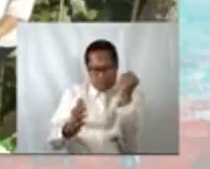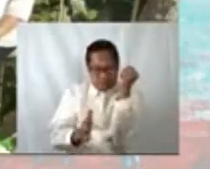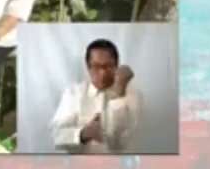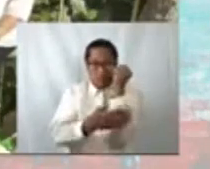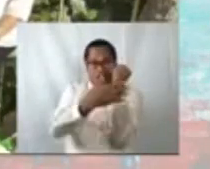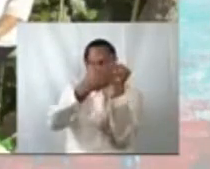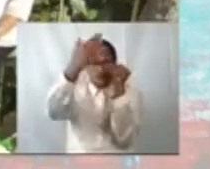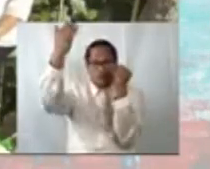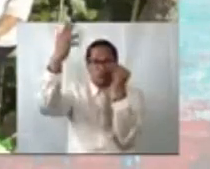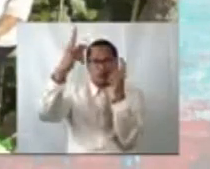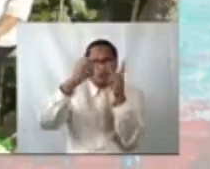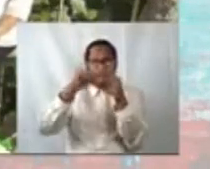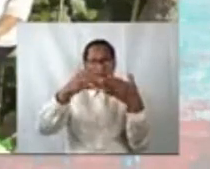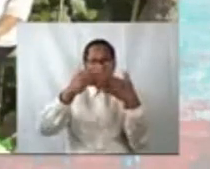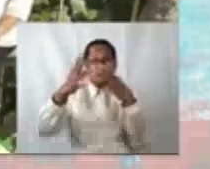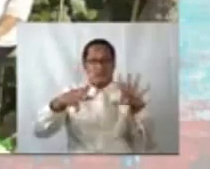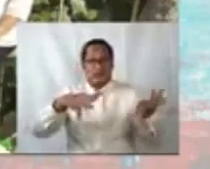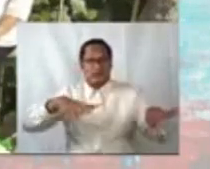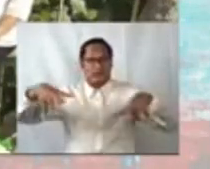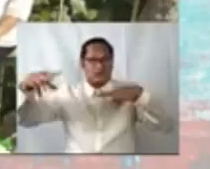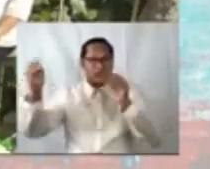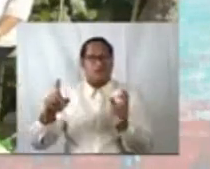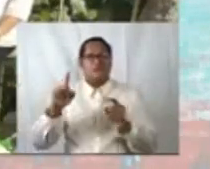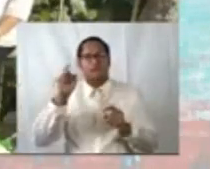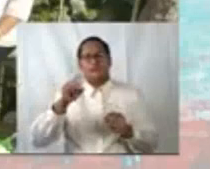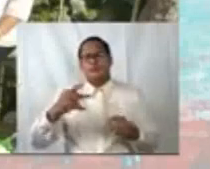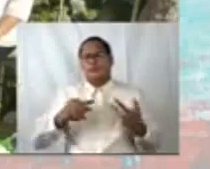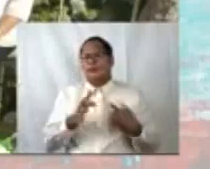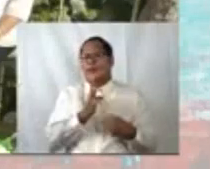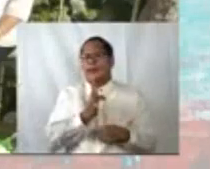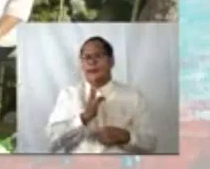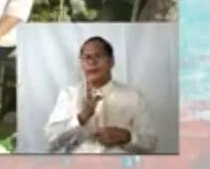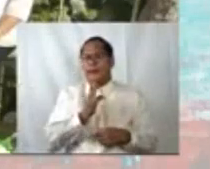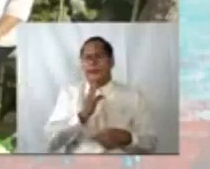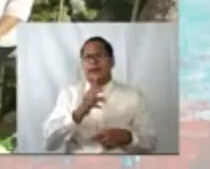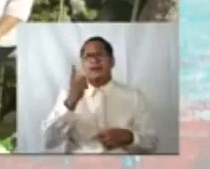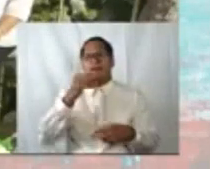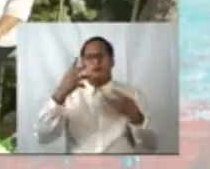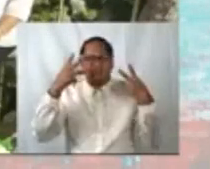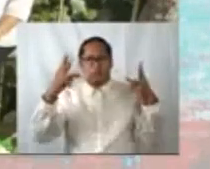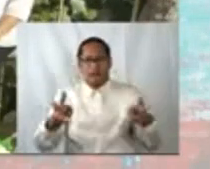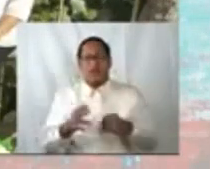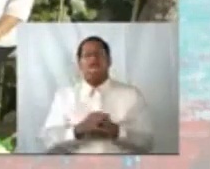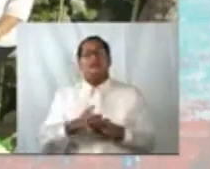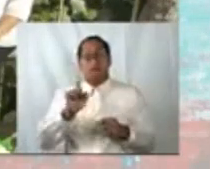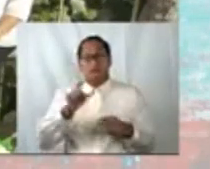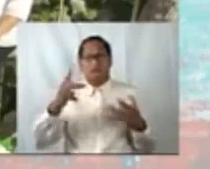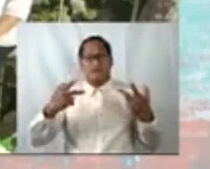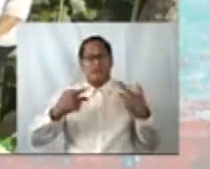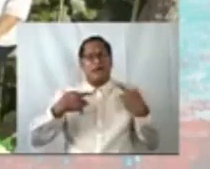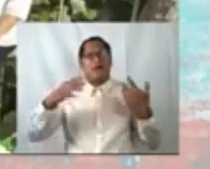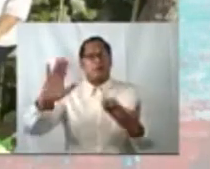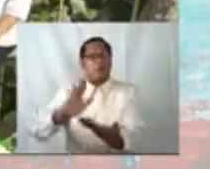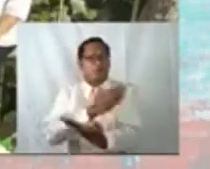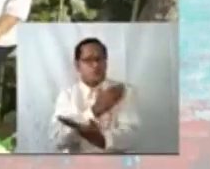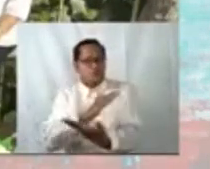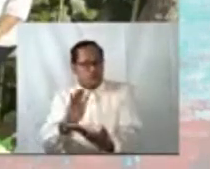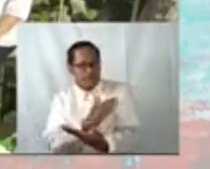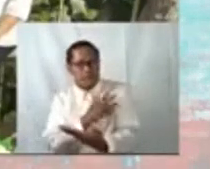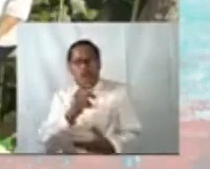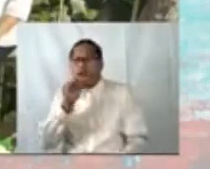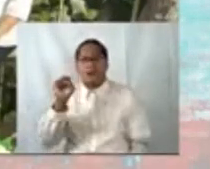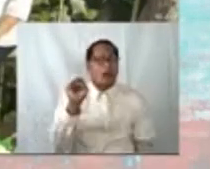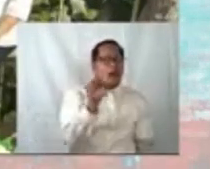na yung leader. Dapat magsasalita para may panoorin. Dapat mayroong konsyerto o may kakanta man